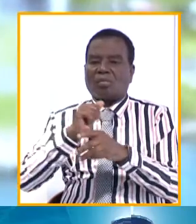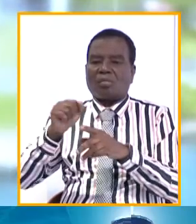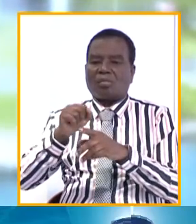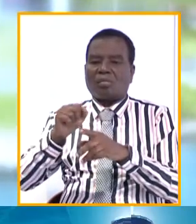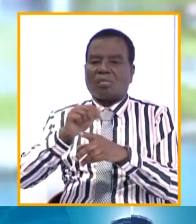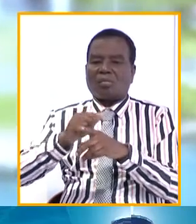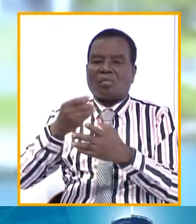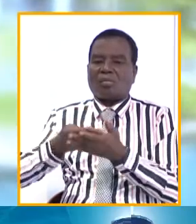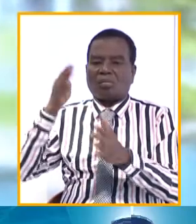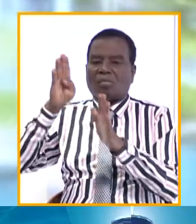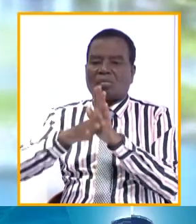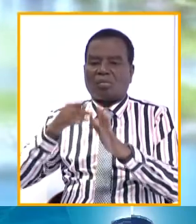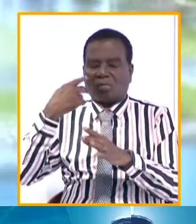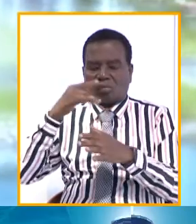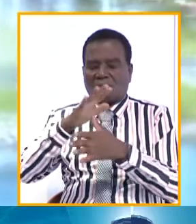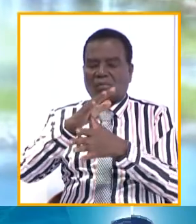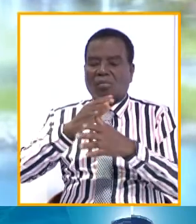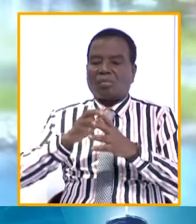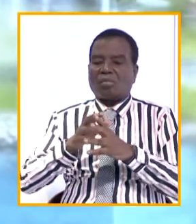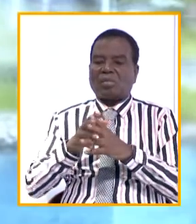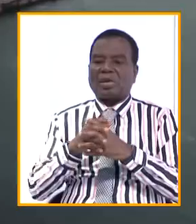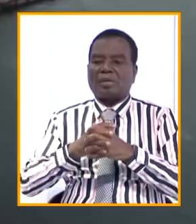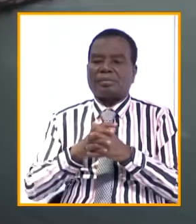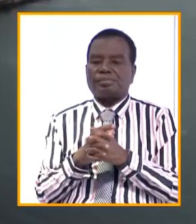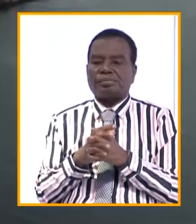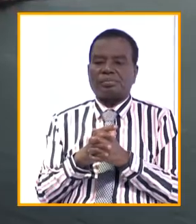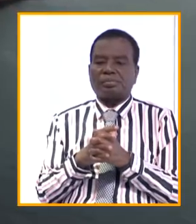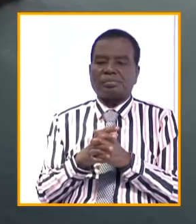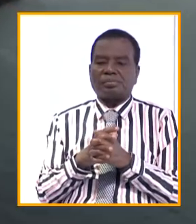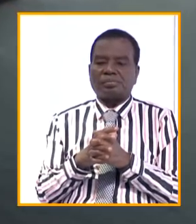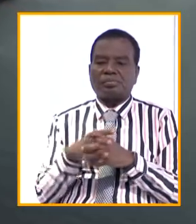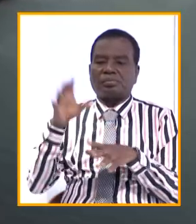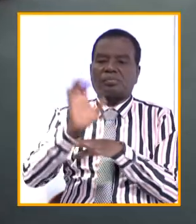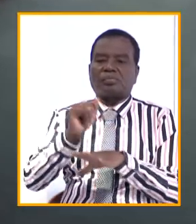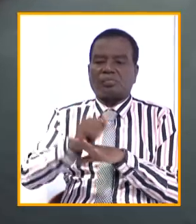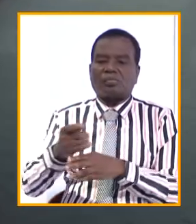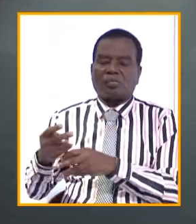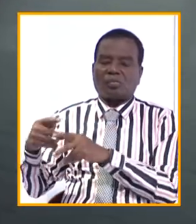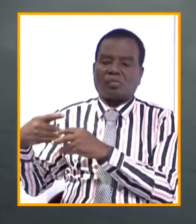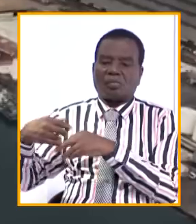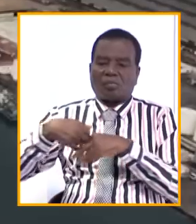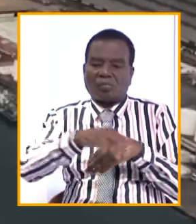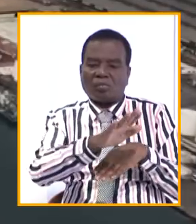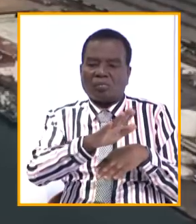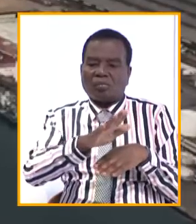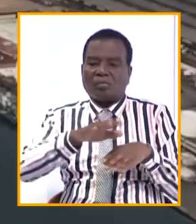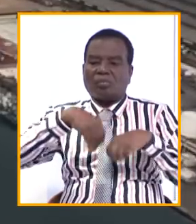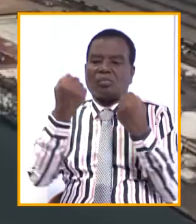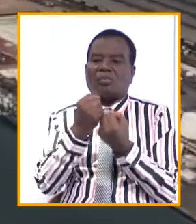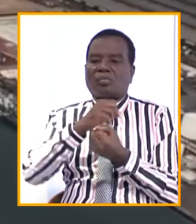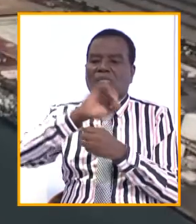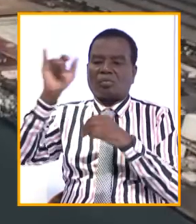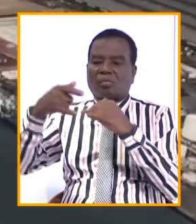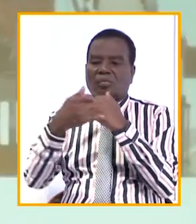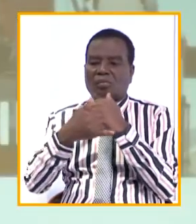de financement. Lansiné Bakayoko nous en parle. Côte d'Ivoire Export, société d'État, partenaire de